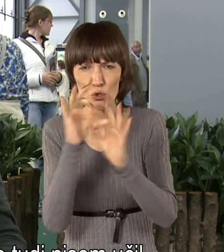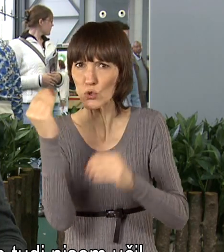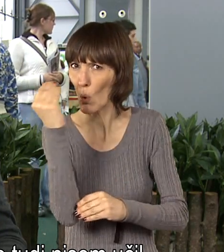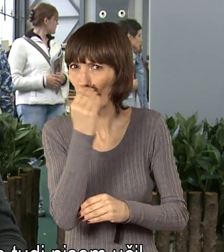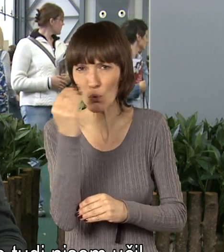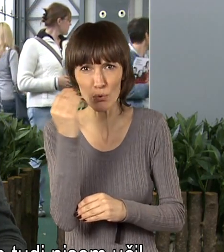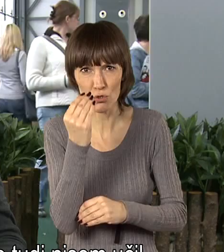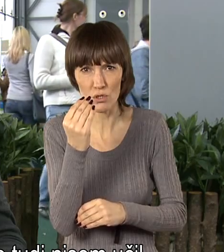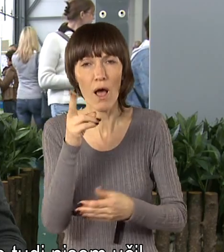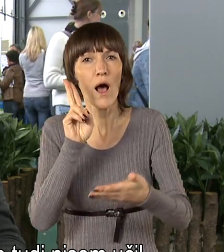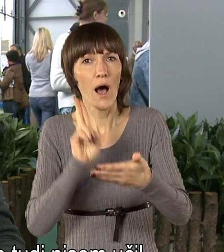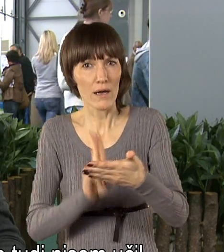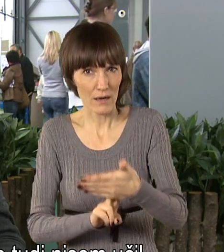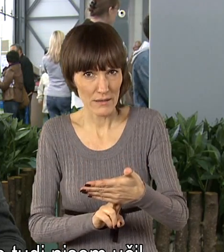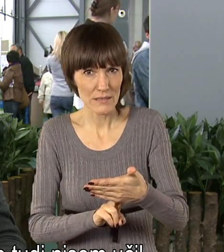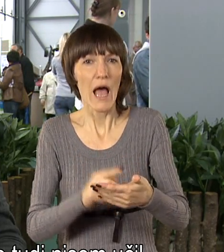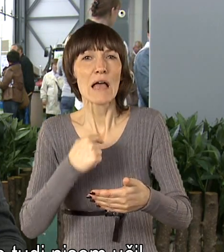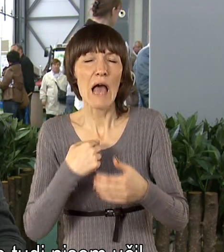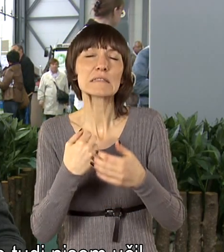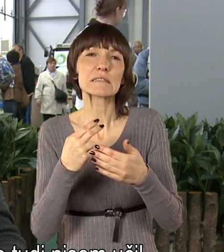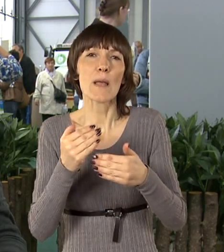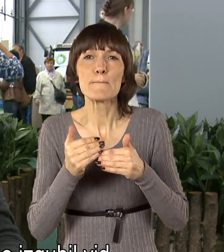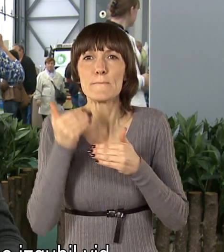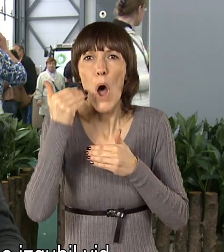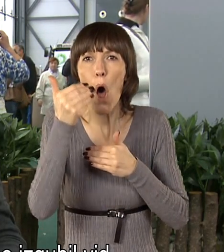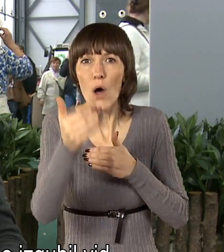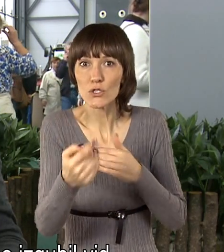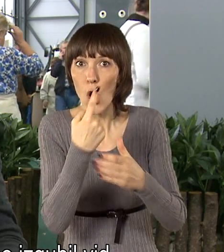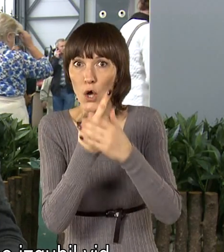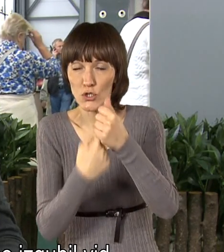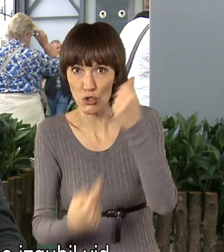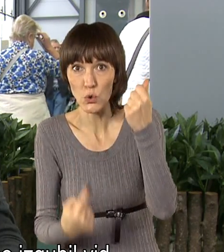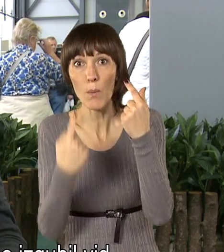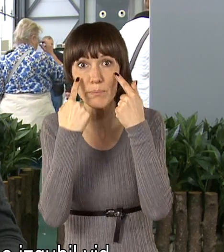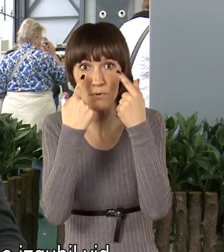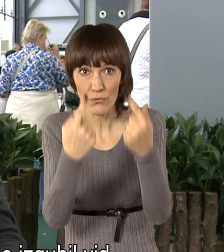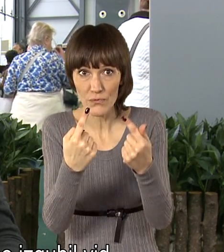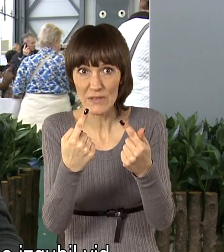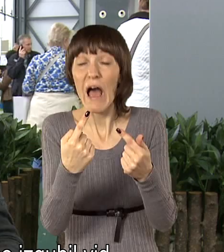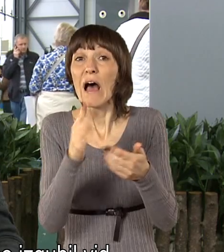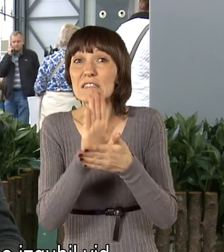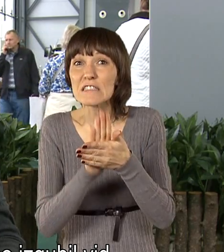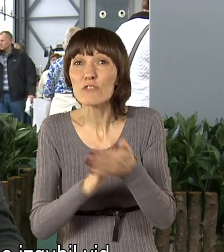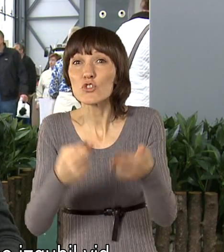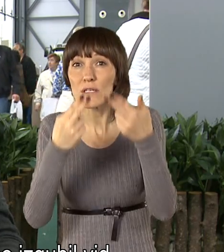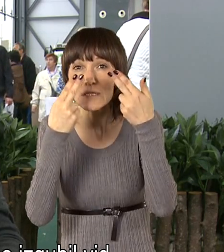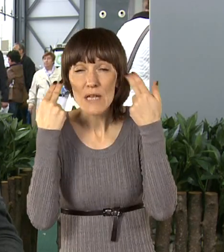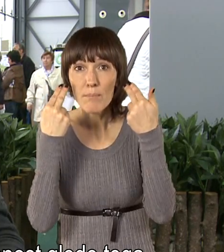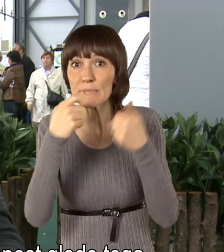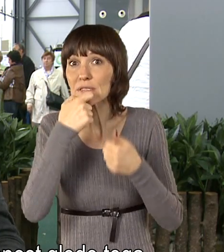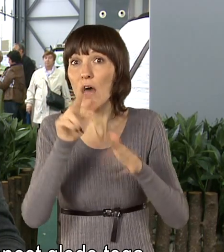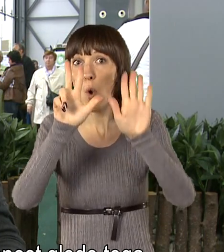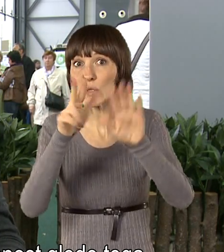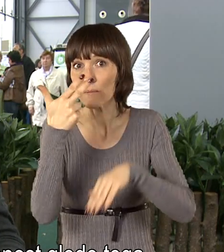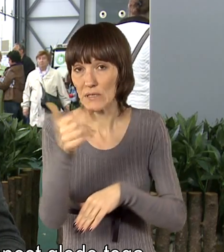ne. Je res, ne, to se mi šteje v plus, da sem zelo pozno izgubil vid, ne, v bistvu pri 38 in to nenadoma, tako da je mogoče